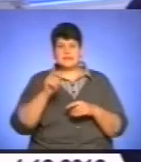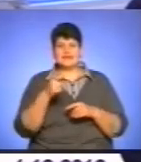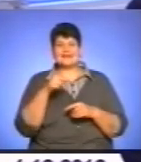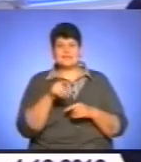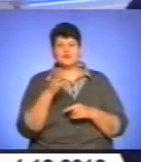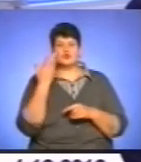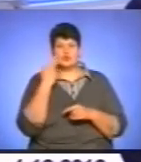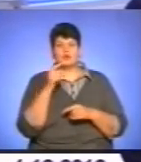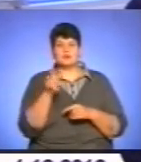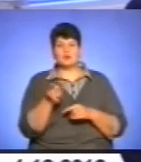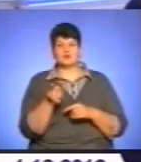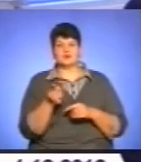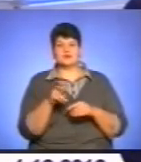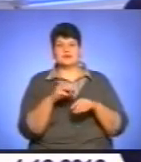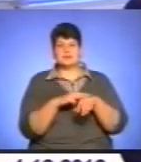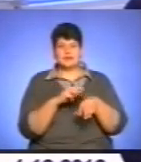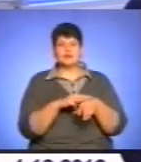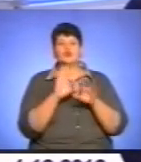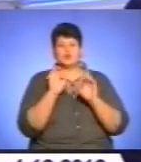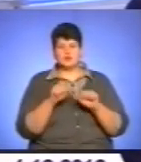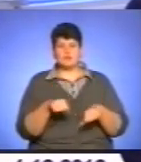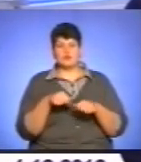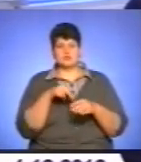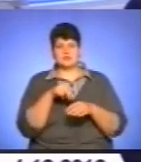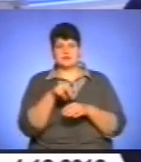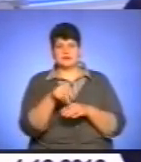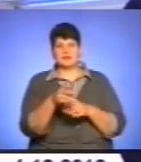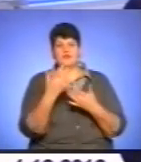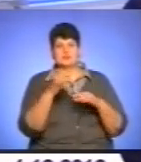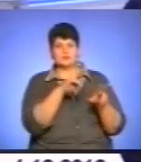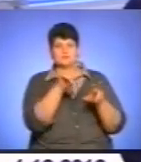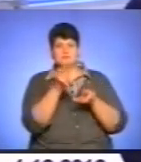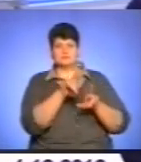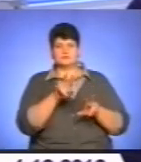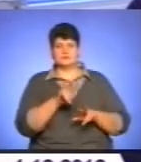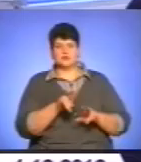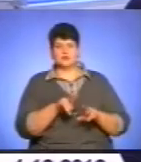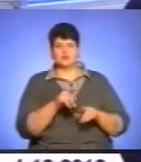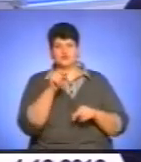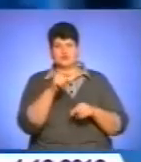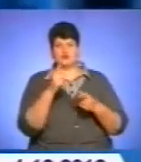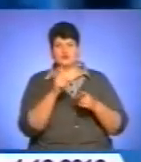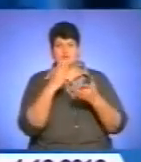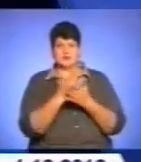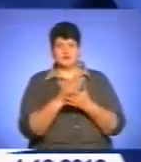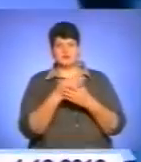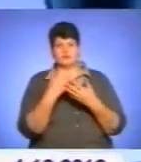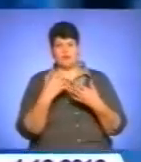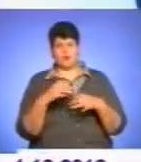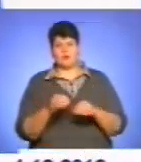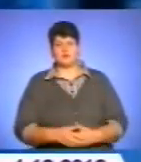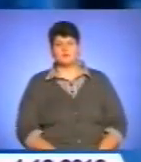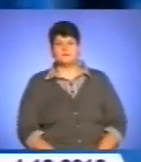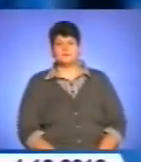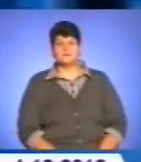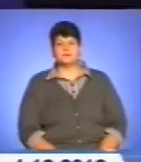зайдуть кваліфіковані спеціалісти, тільки тоді можна вам зайти і вже оглянути своє помешкання, чи у вас щось пропало.